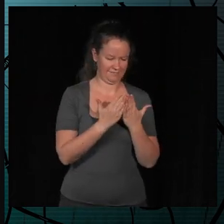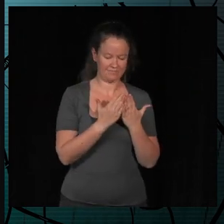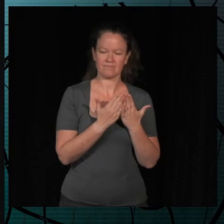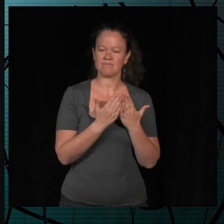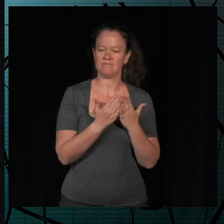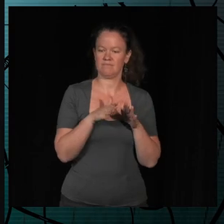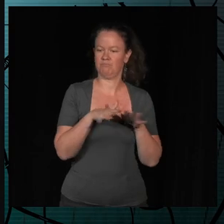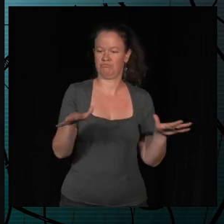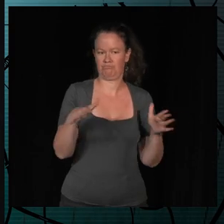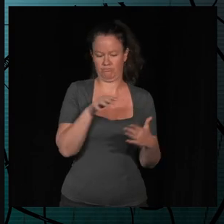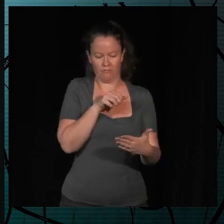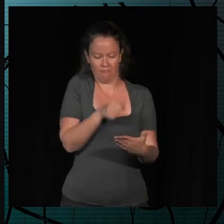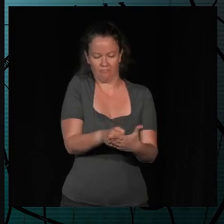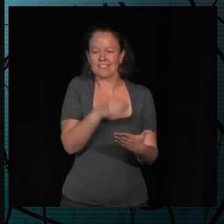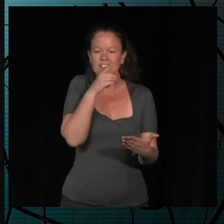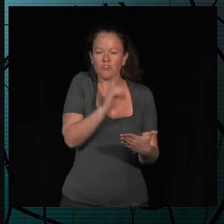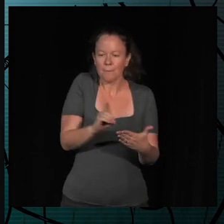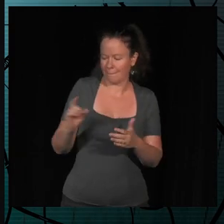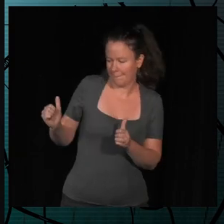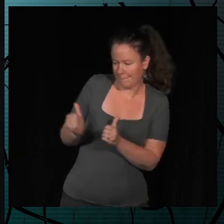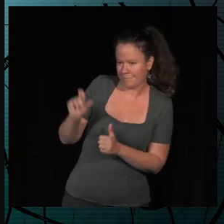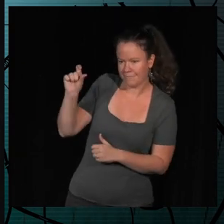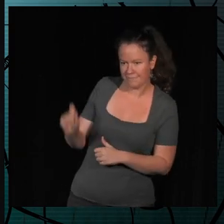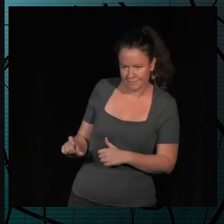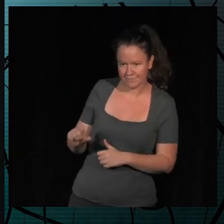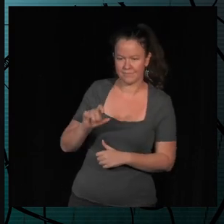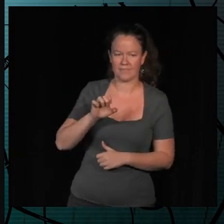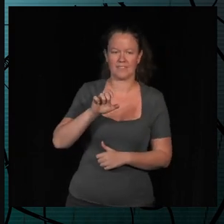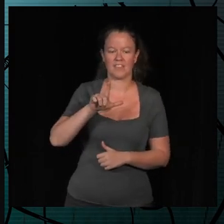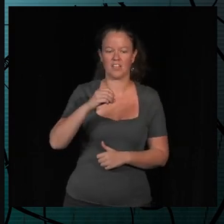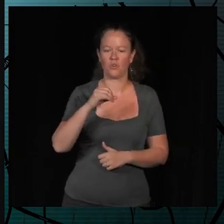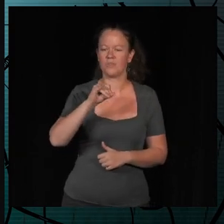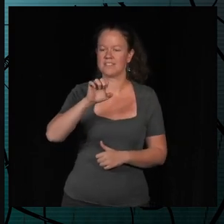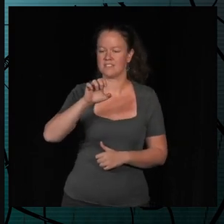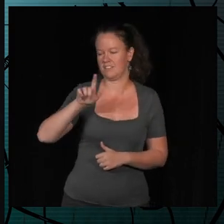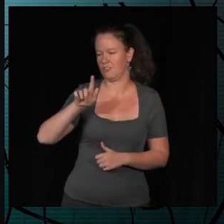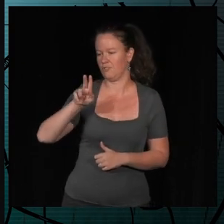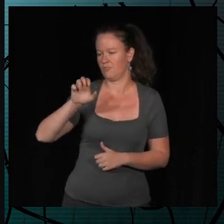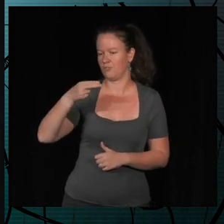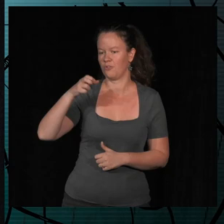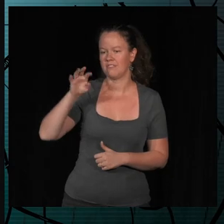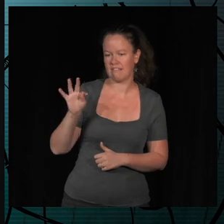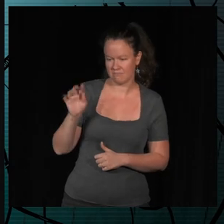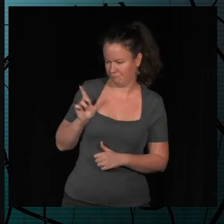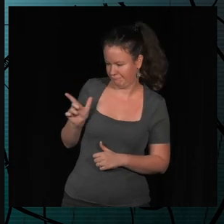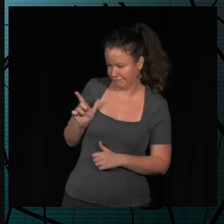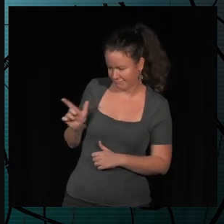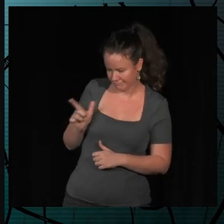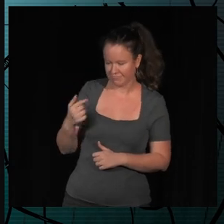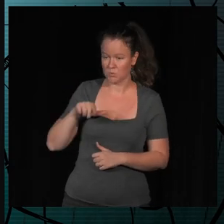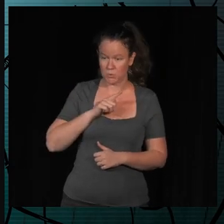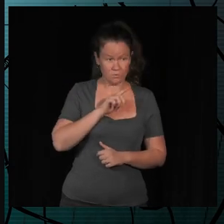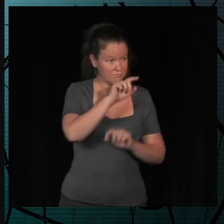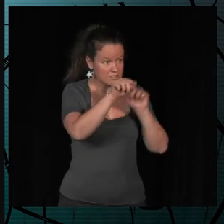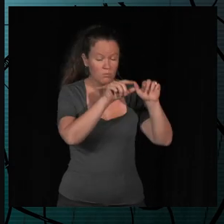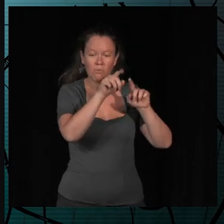décembre avec que j'ai coécrit avec une personne qui s'appelle Loïse lyonnay où nous avons interrogé le C le SNJV donc toutes